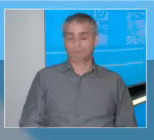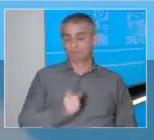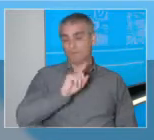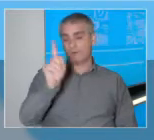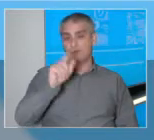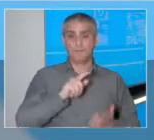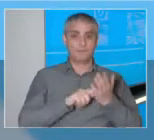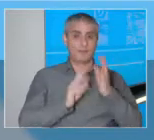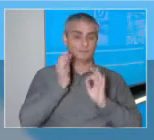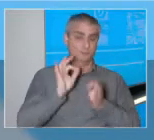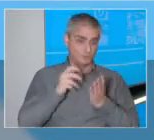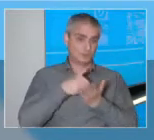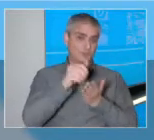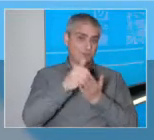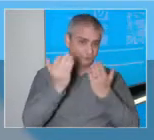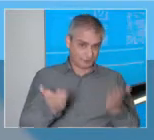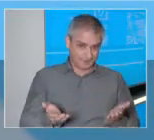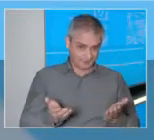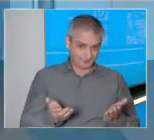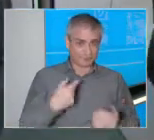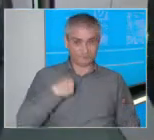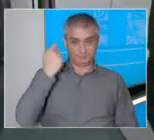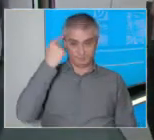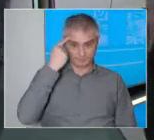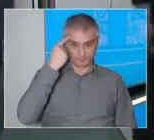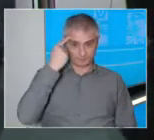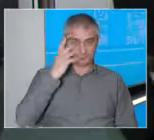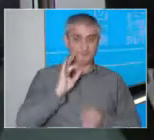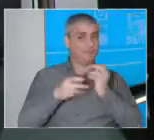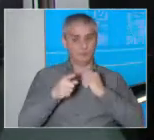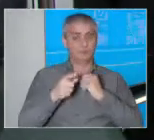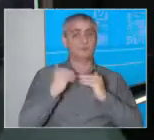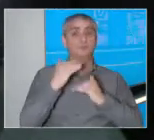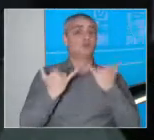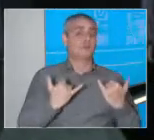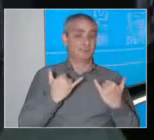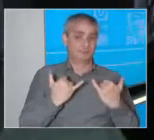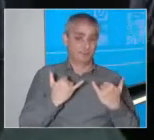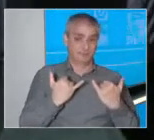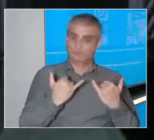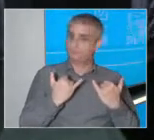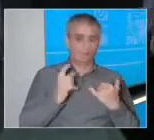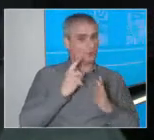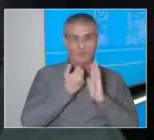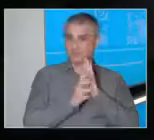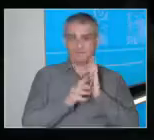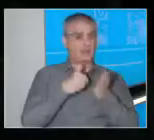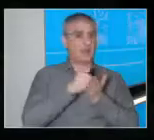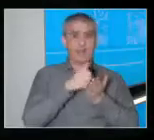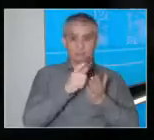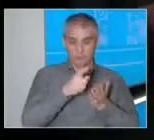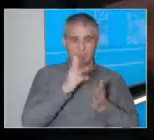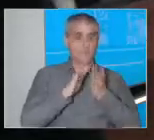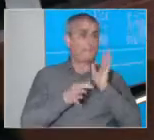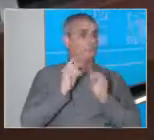מפני שהמשפט יימשך. אני חושב שהפרקליטות בשלב הזה לא תוותר על ההמשך.